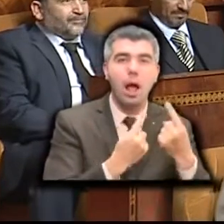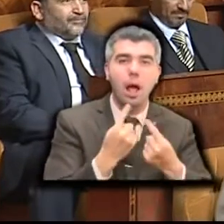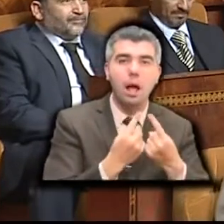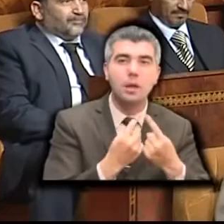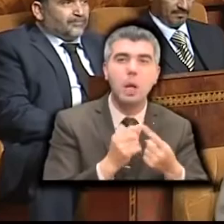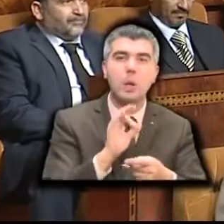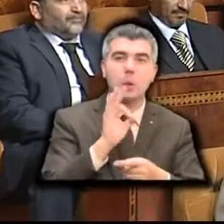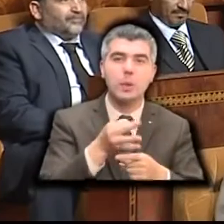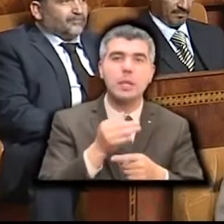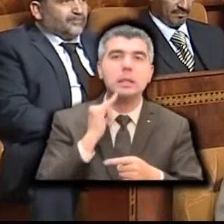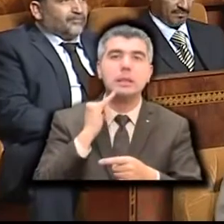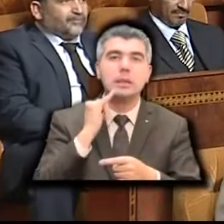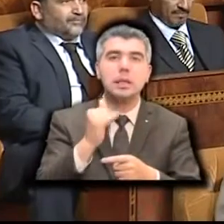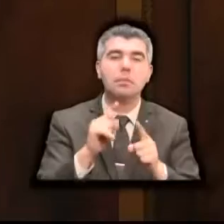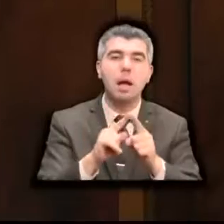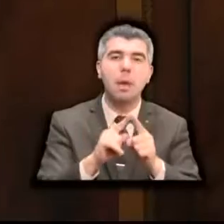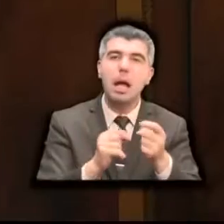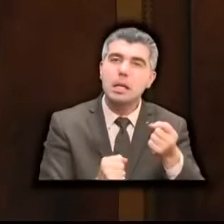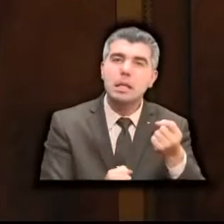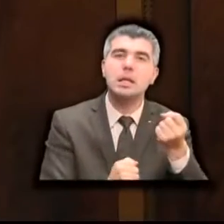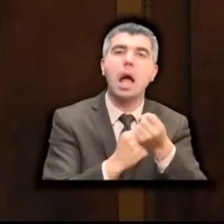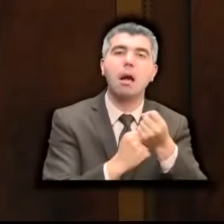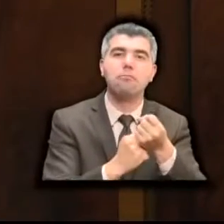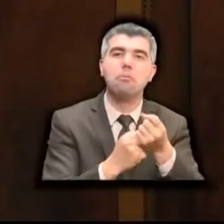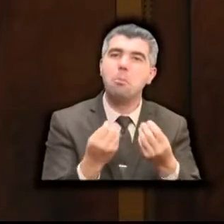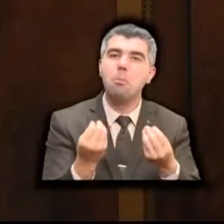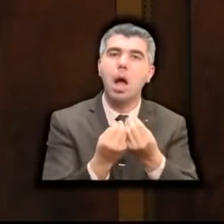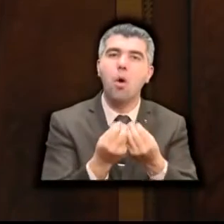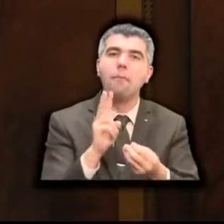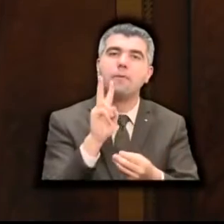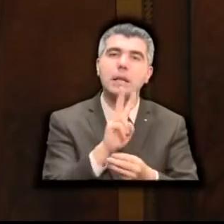مستجداتها، وعلى رأسها دعم مسار الوحدة الفلسطينية.